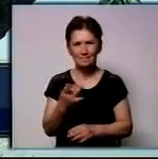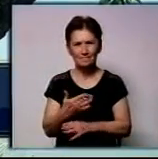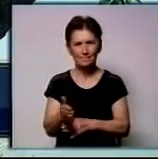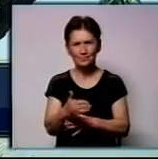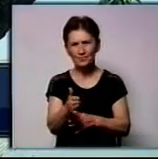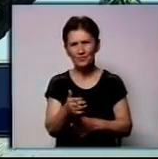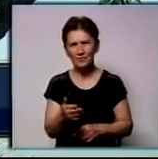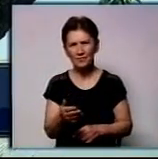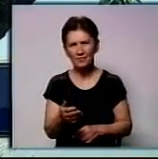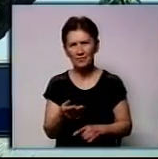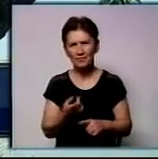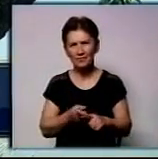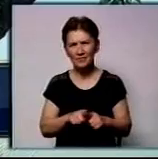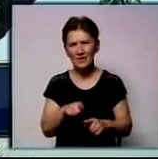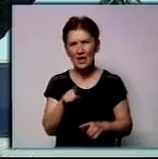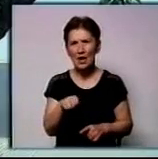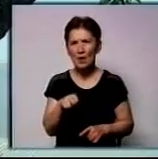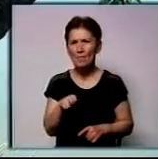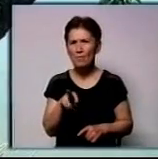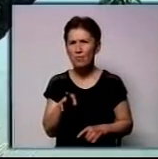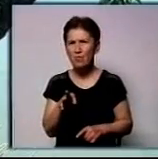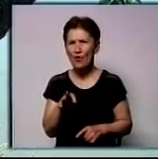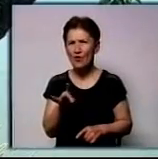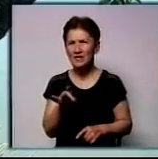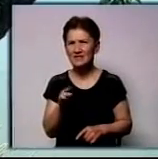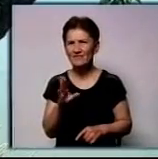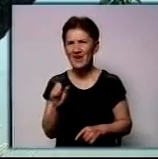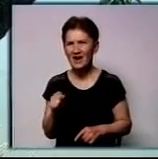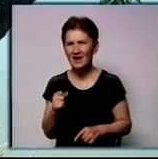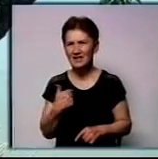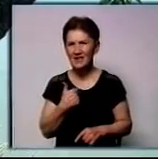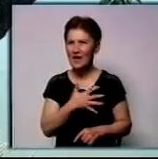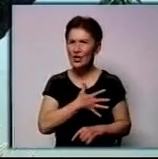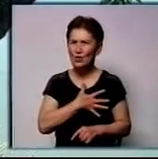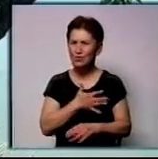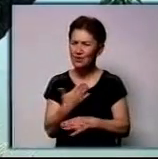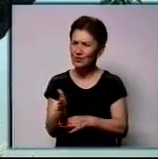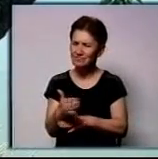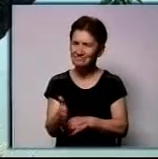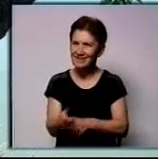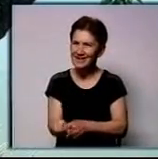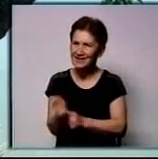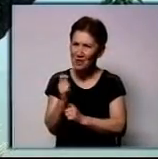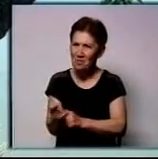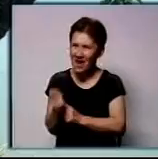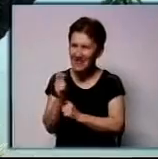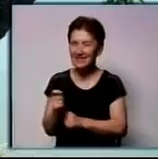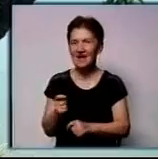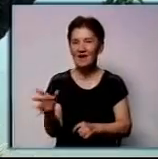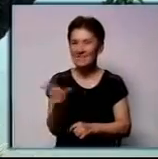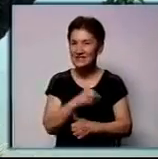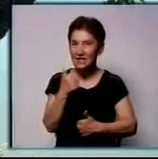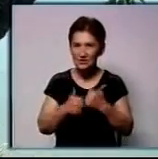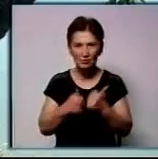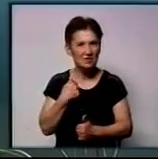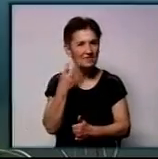це була плотва. Я дуже люблю рибалити, і усі, які змагання проходять, я усіх